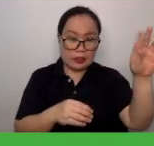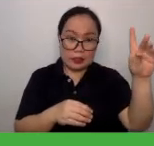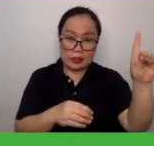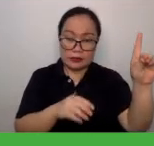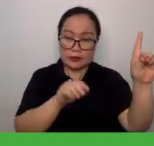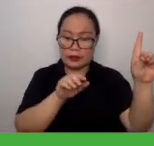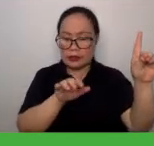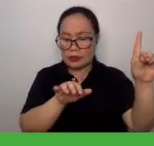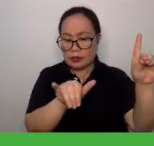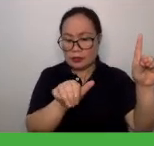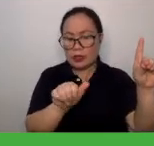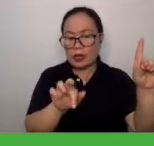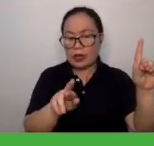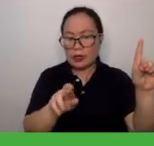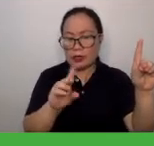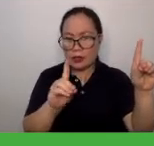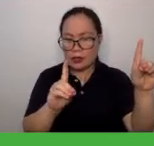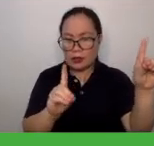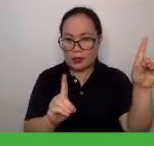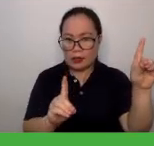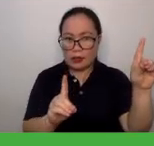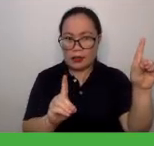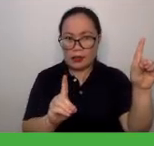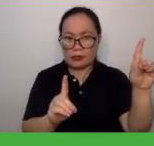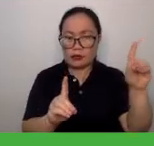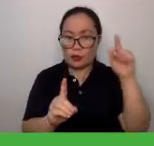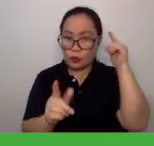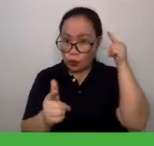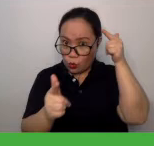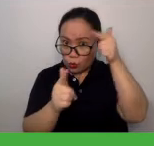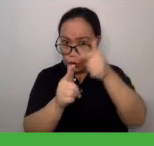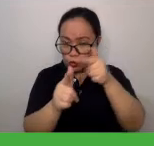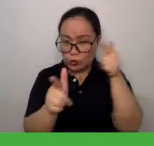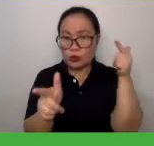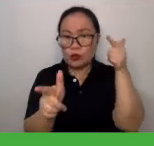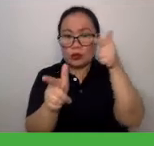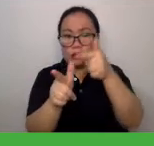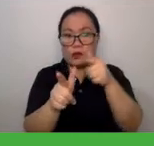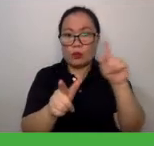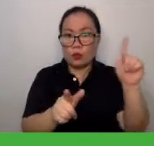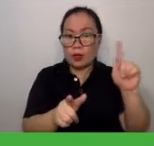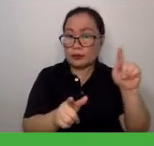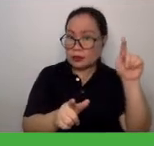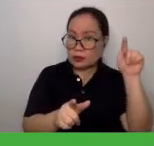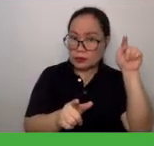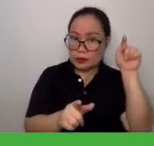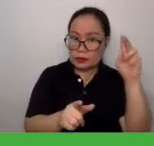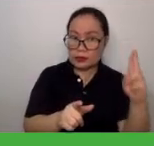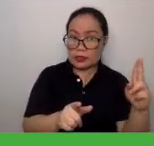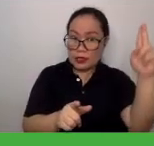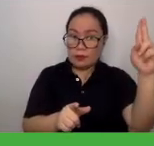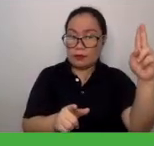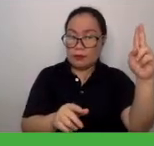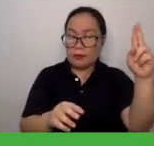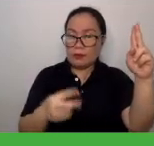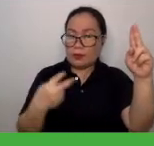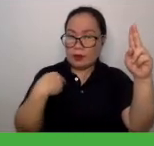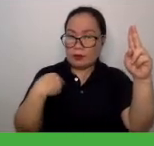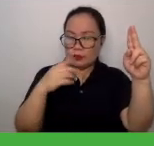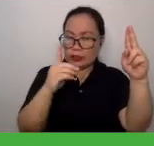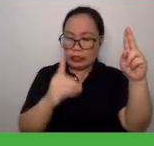makakancel kung hindi pareho ng units yan. So, ang goal mo palagi, dapat kung ano yung nandito, dapat